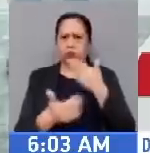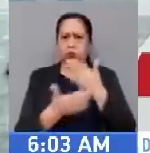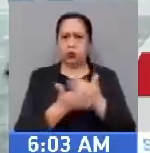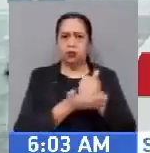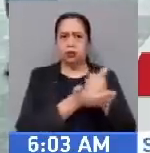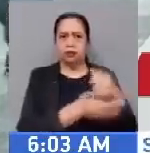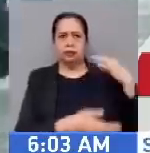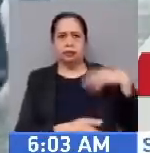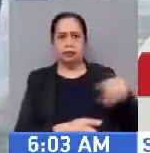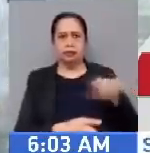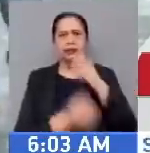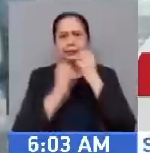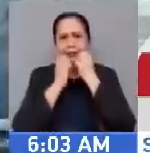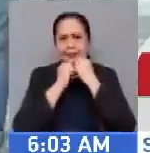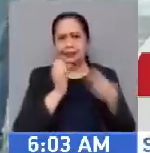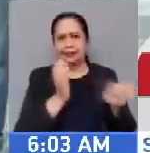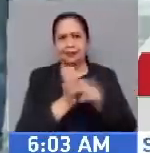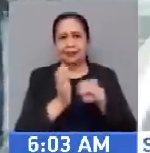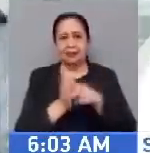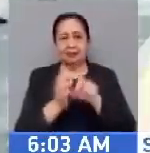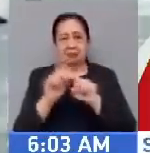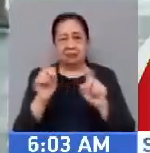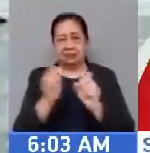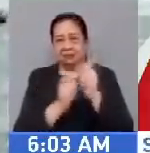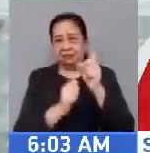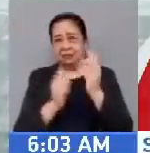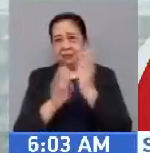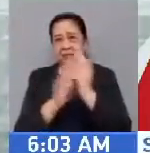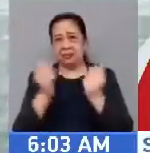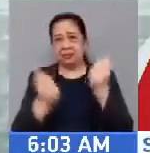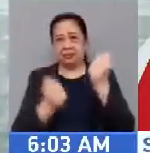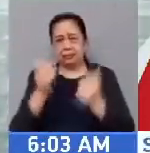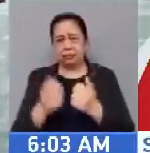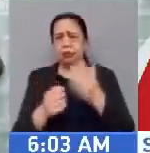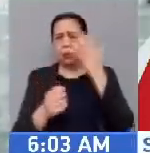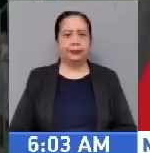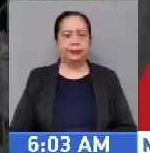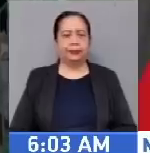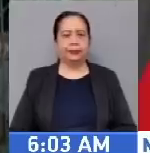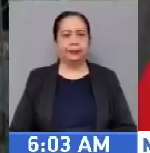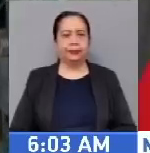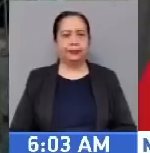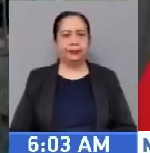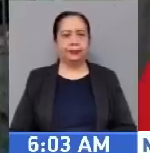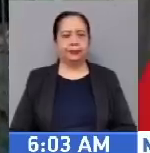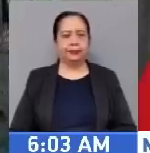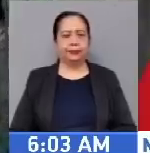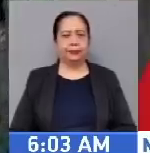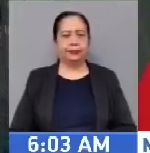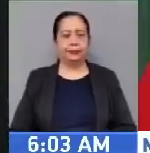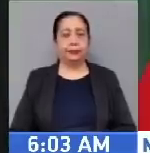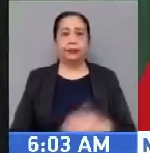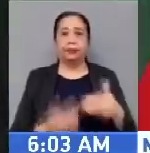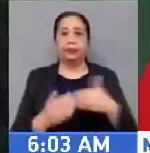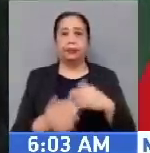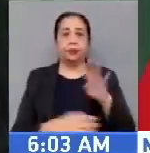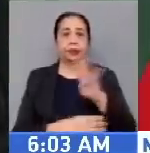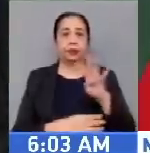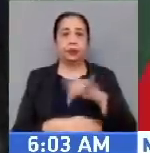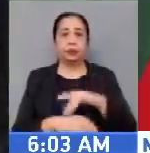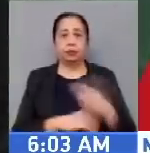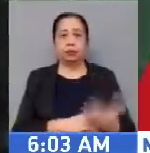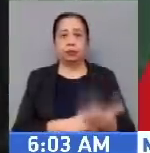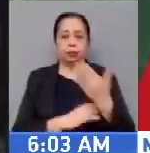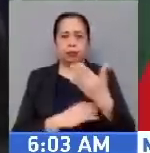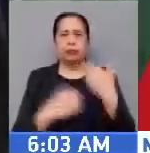nila. Pero yung mga bus driver na nanawagan na sana naman daw hindi madelay yung kanilang sweldo. Bago pa mag alas 4 na madaling araw, may pila na